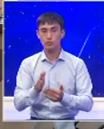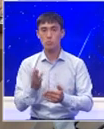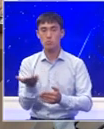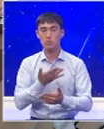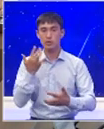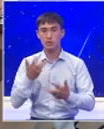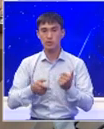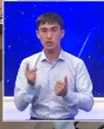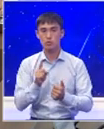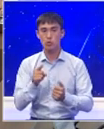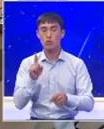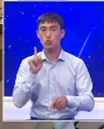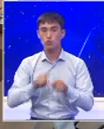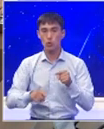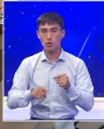нормы немножко устарели,